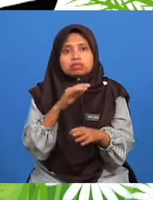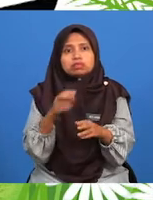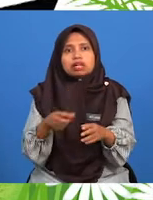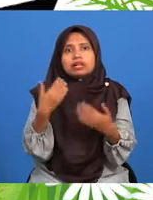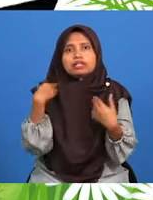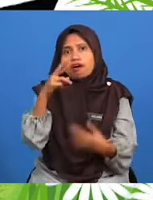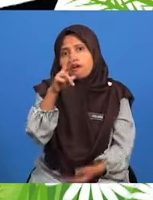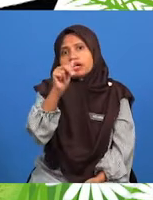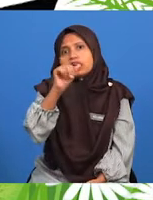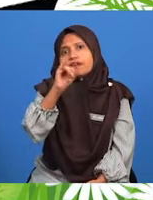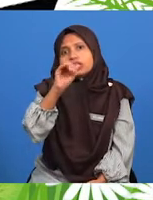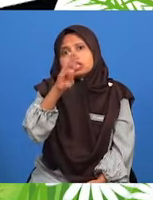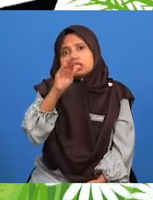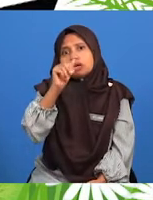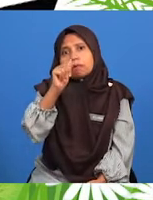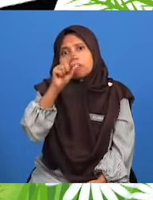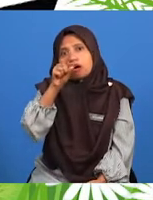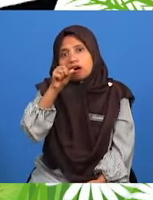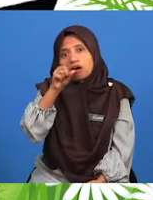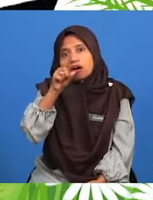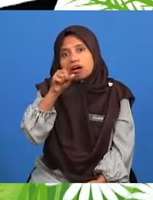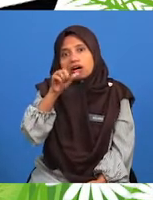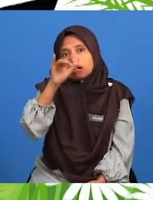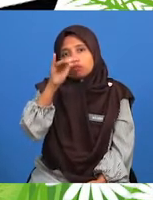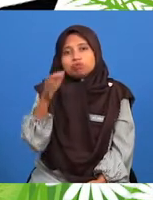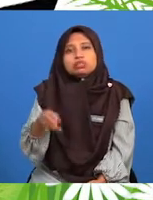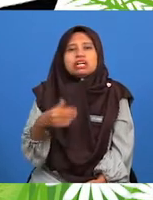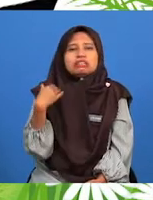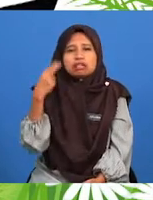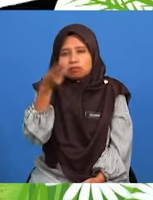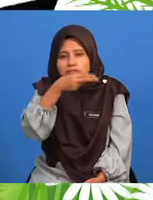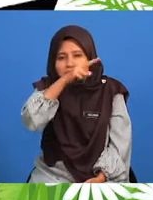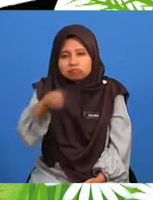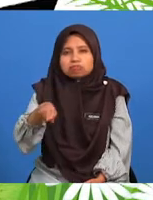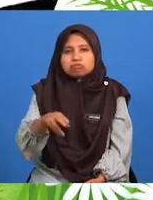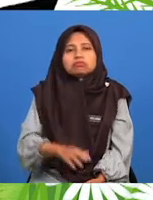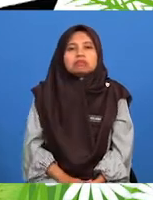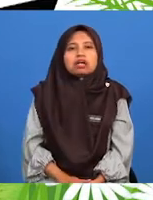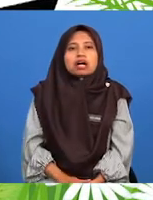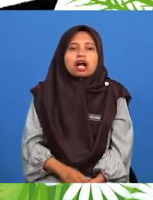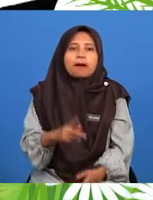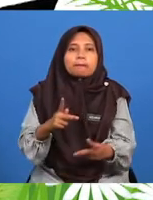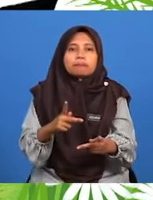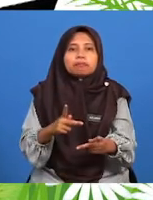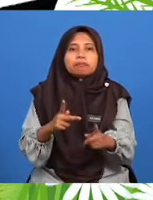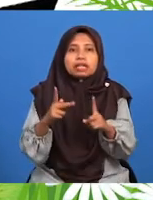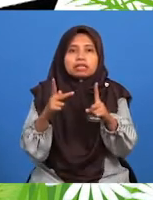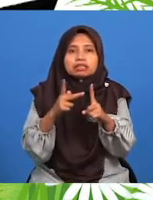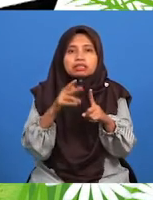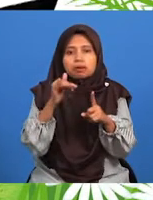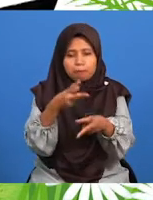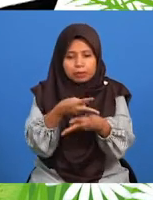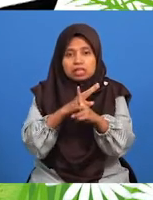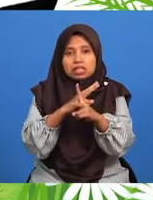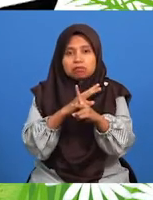riba yang mana hukumnya haram di sisi syarak. Kepada yang berhutang atau